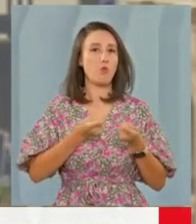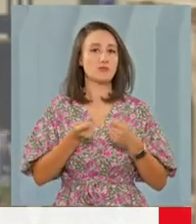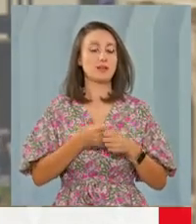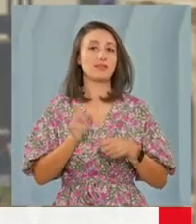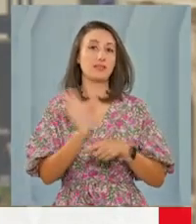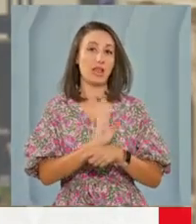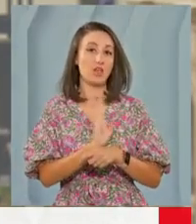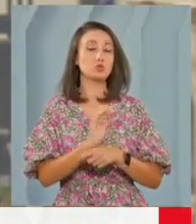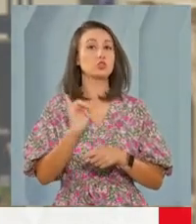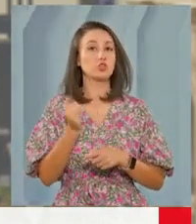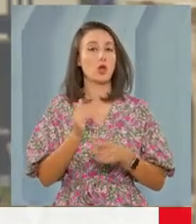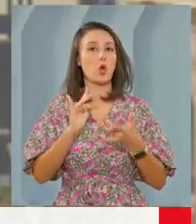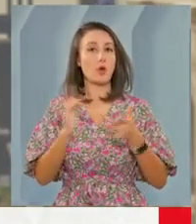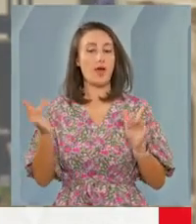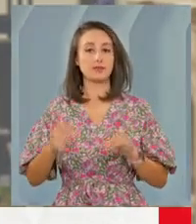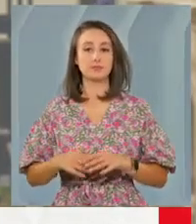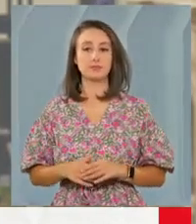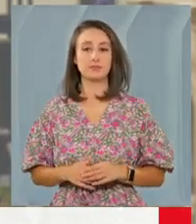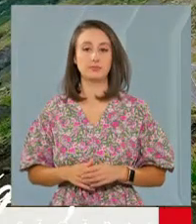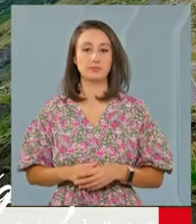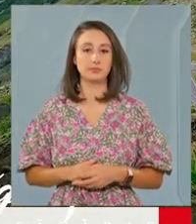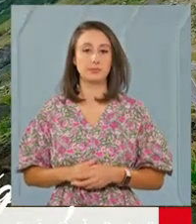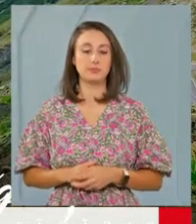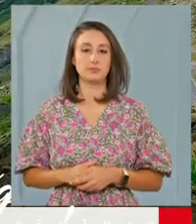lor a Televiziunii dar și a mediului online